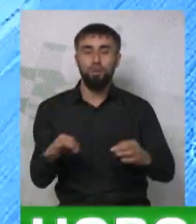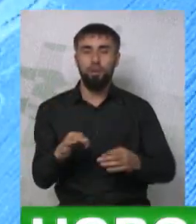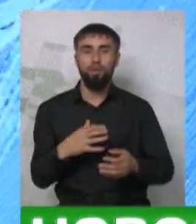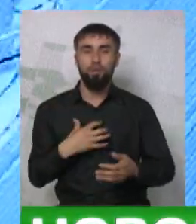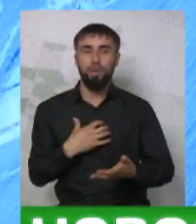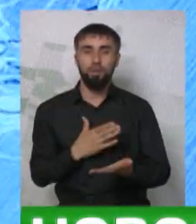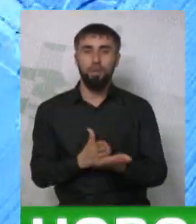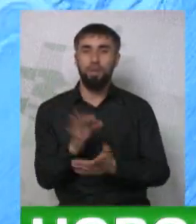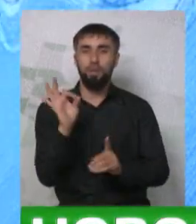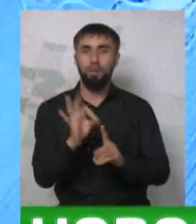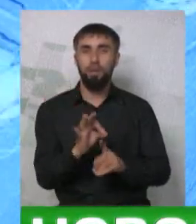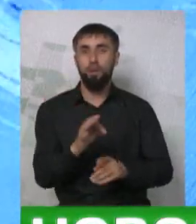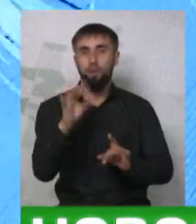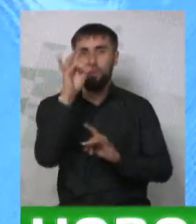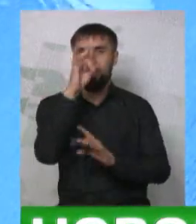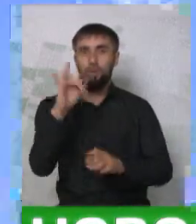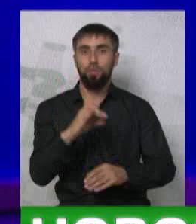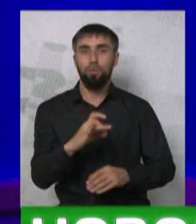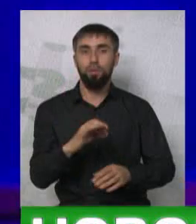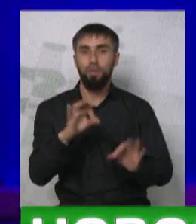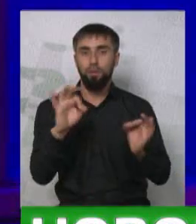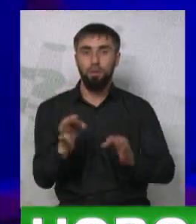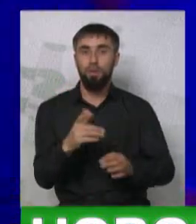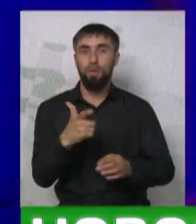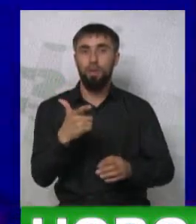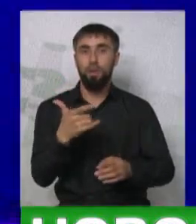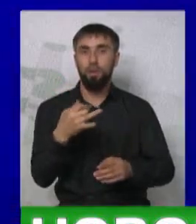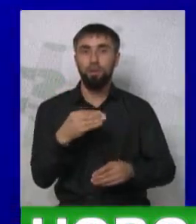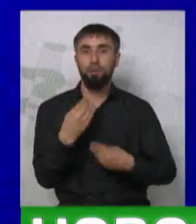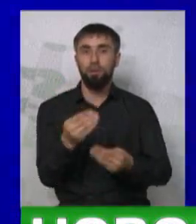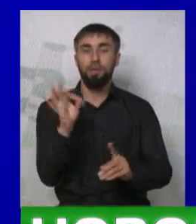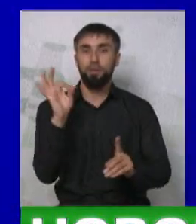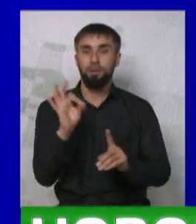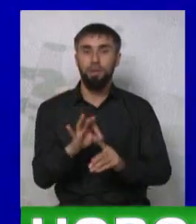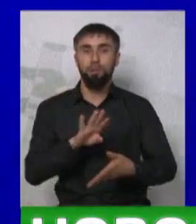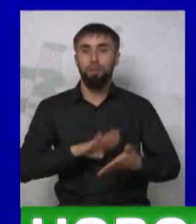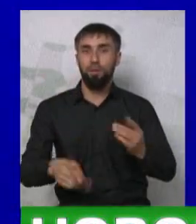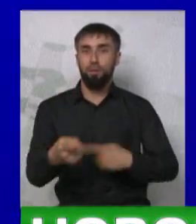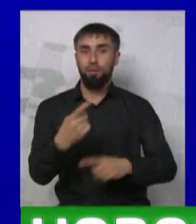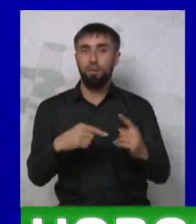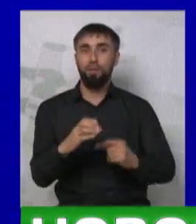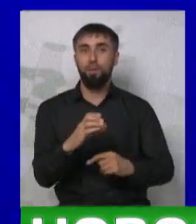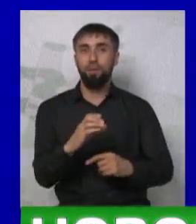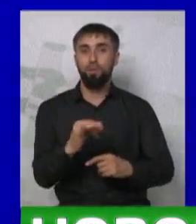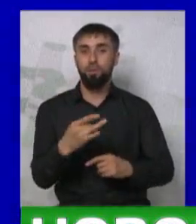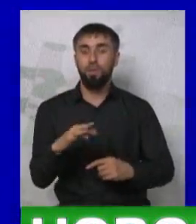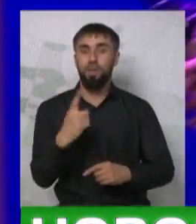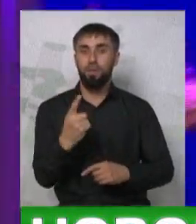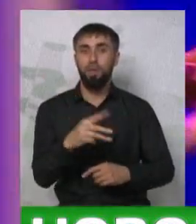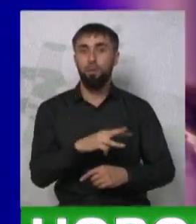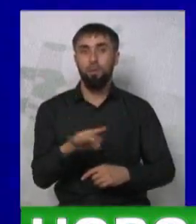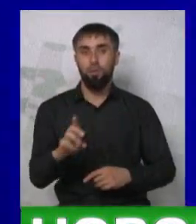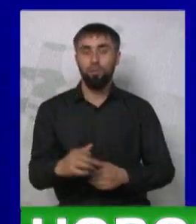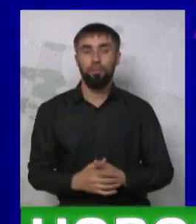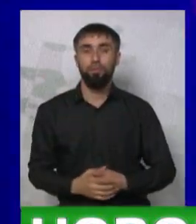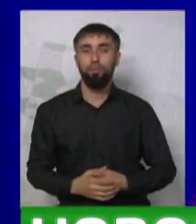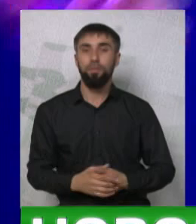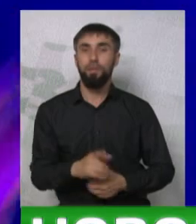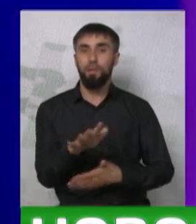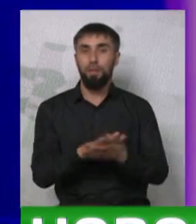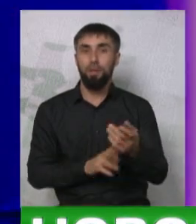значения в области культуры и искусства Гранты выдаются в виде целевых безвозмездных субсидий в размере 1 млн рублей